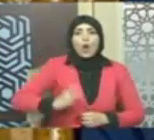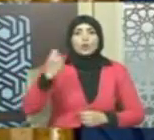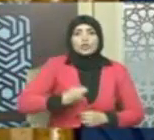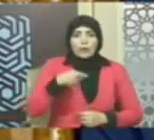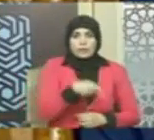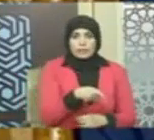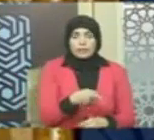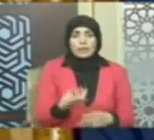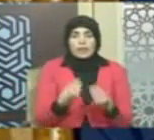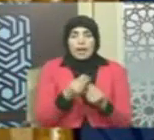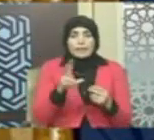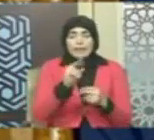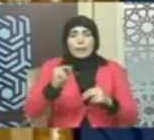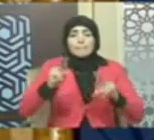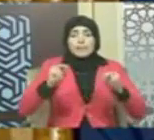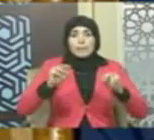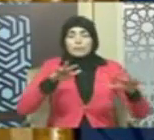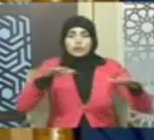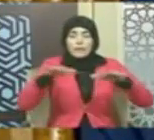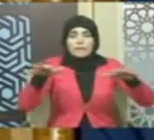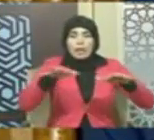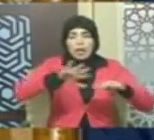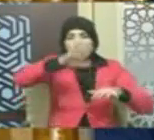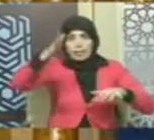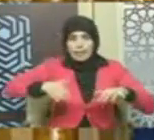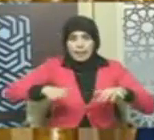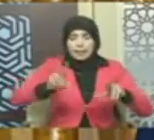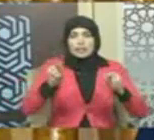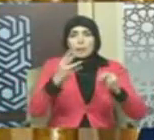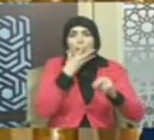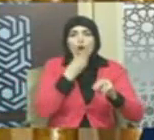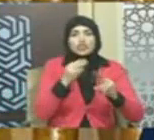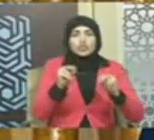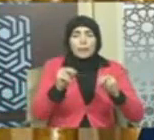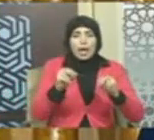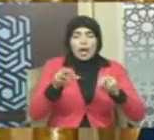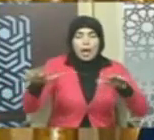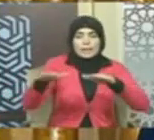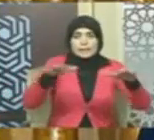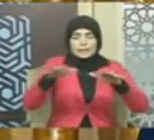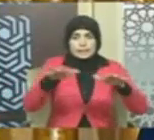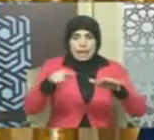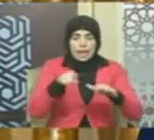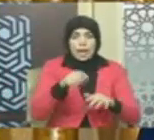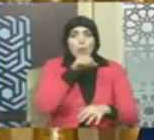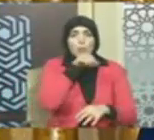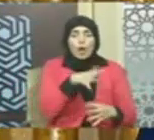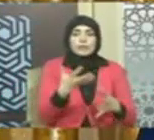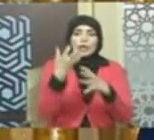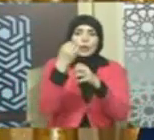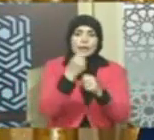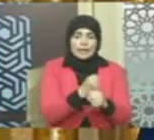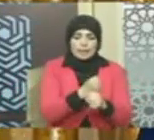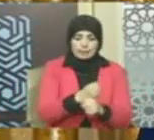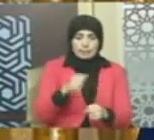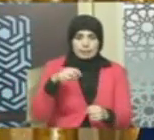ما يشبه الزلزال، ارتجف الجبل، فضربه النبي صلى الله عليه وسلم